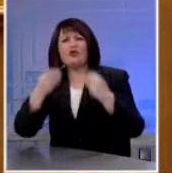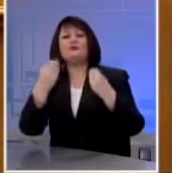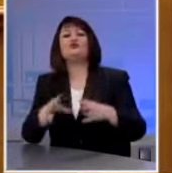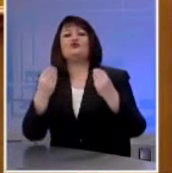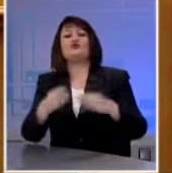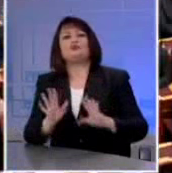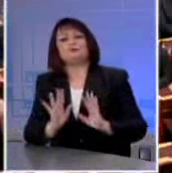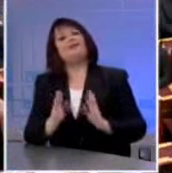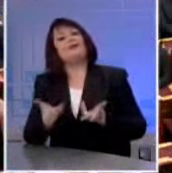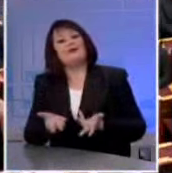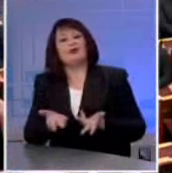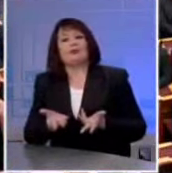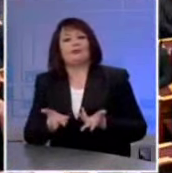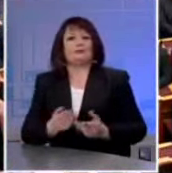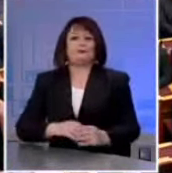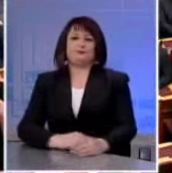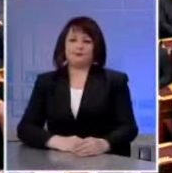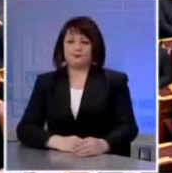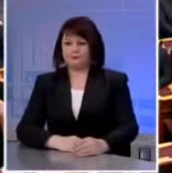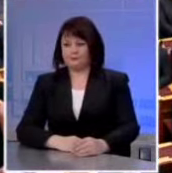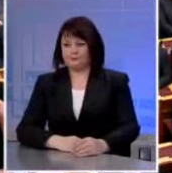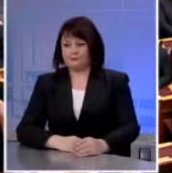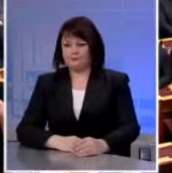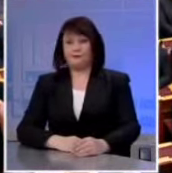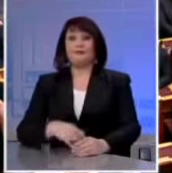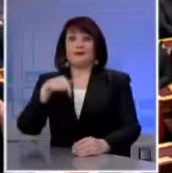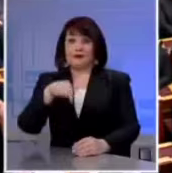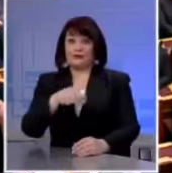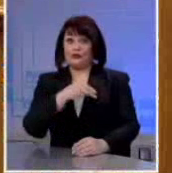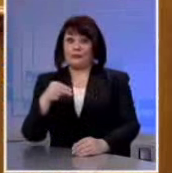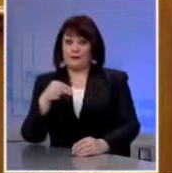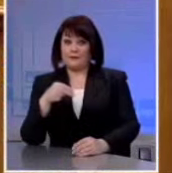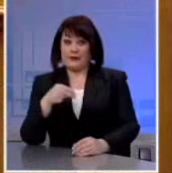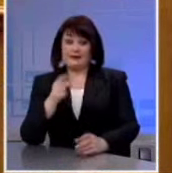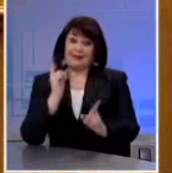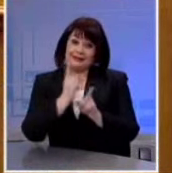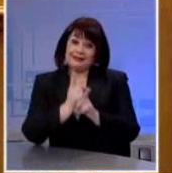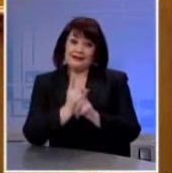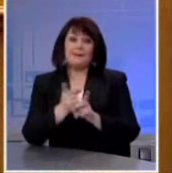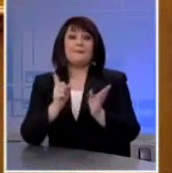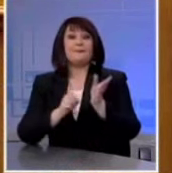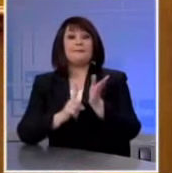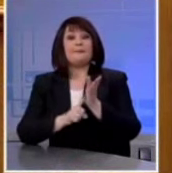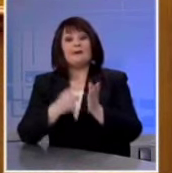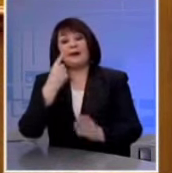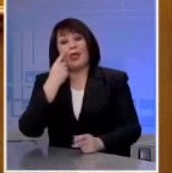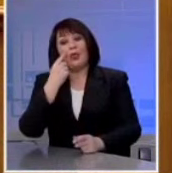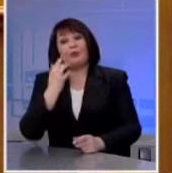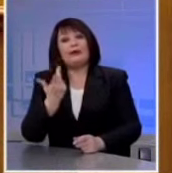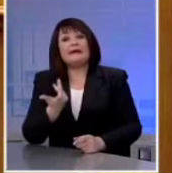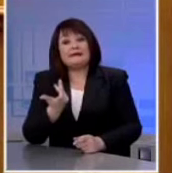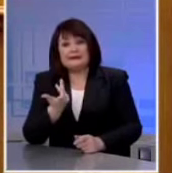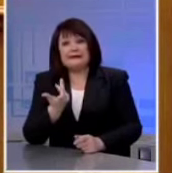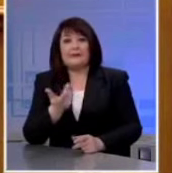ποιότητας. Και είναι σε αυτό ακριβώς το σημείο όπου πρέπει να προσεγγίσουμε το μεγάλο